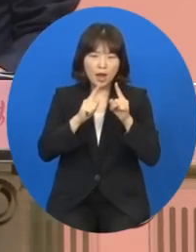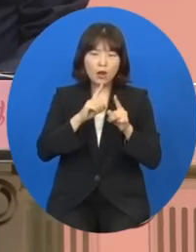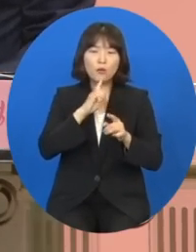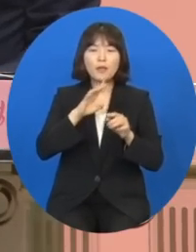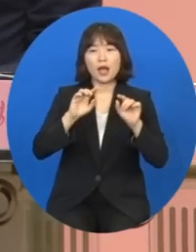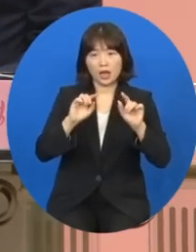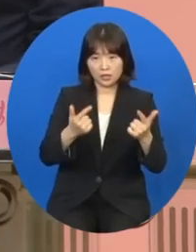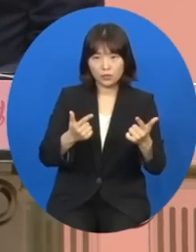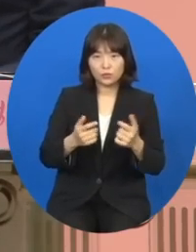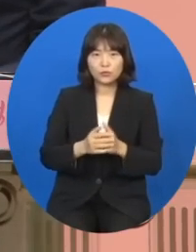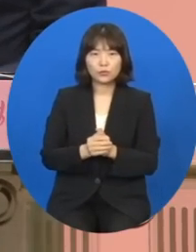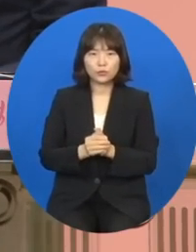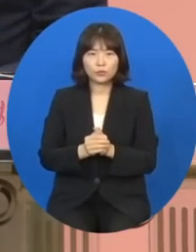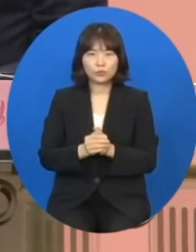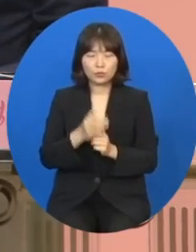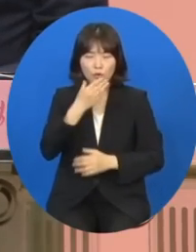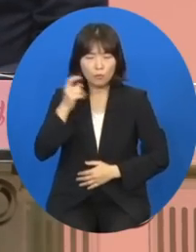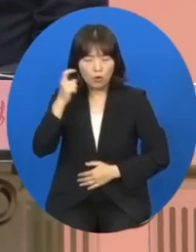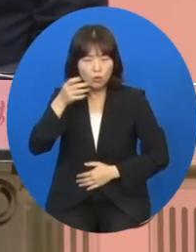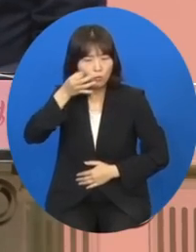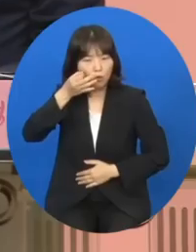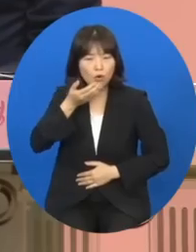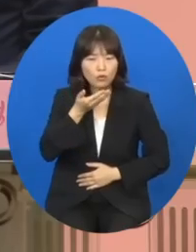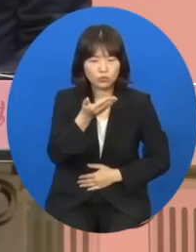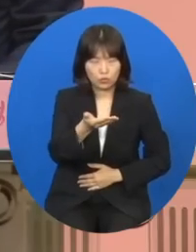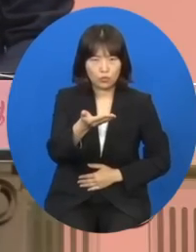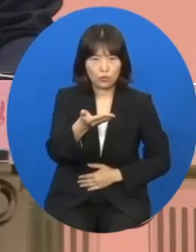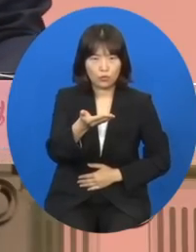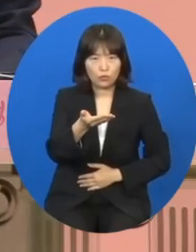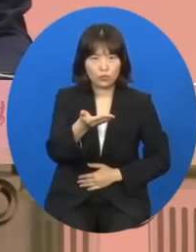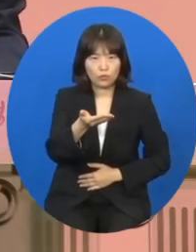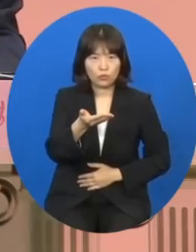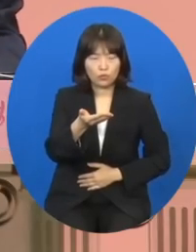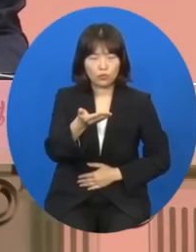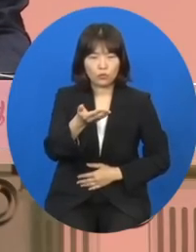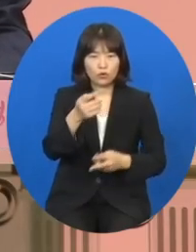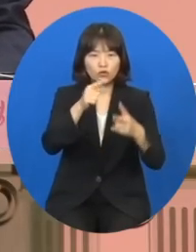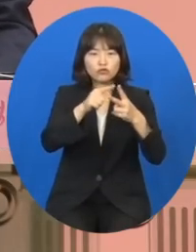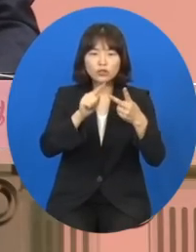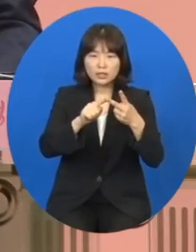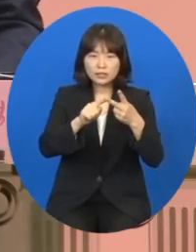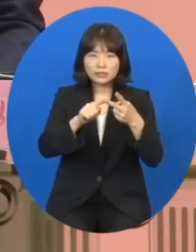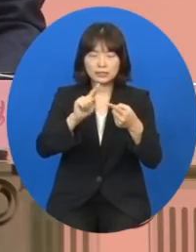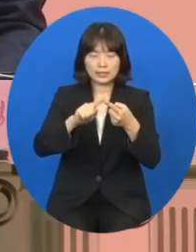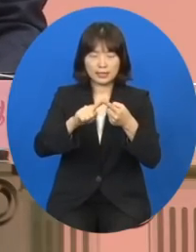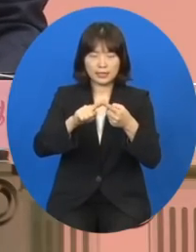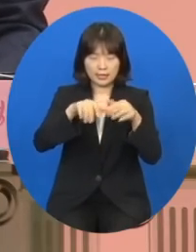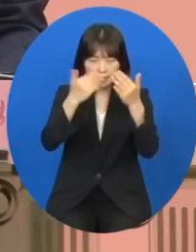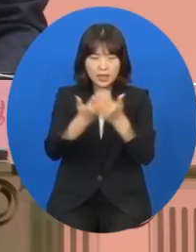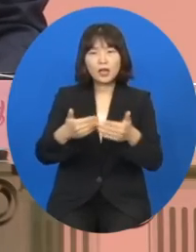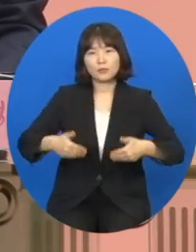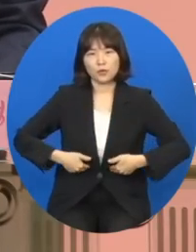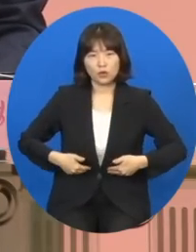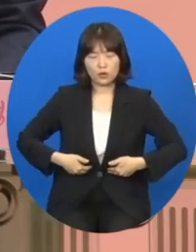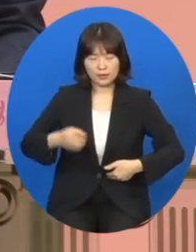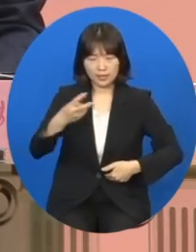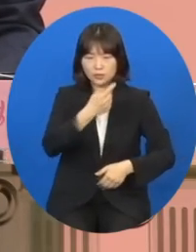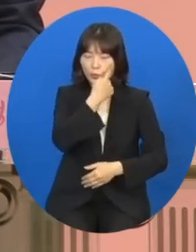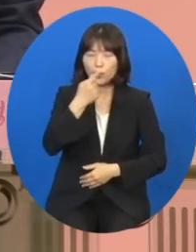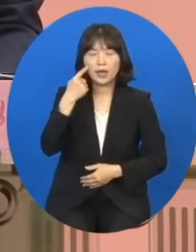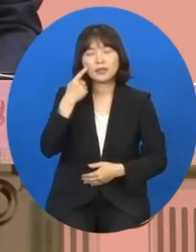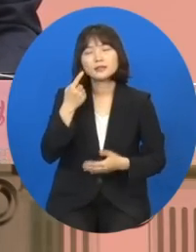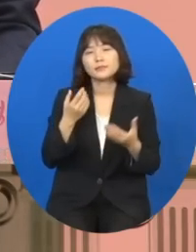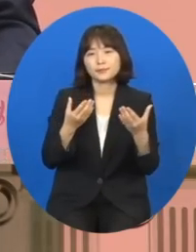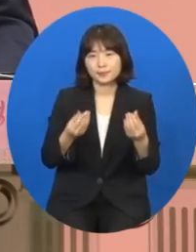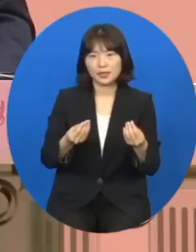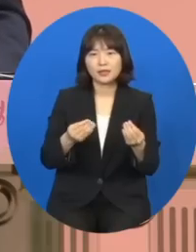뿐만 아니라 복음을 보여주어야 한다는 이 두가지 사실이 모두 필요하다는 것을 다시 확인하게 되는